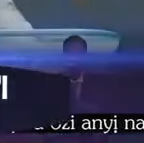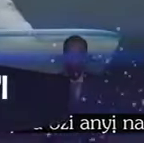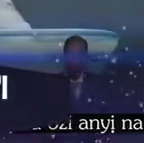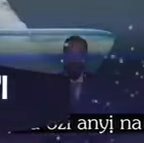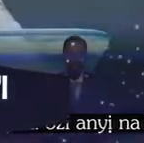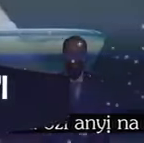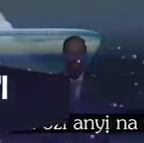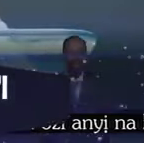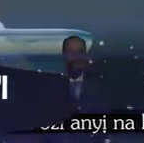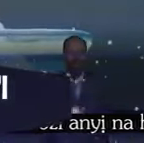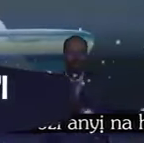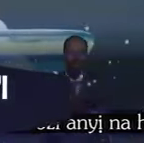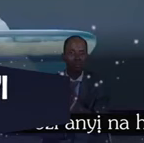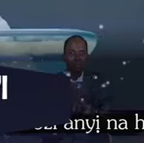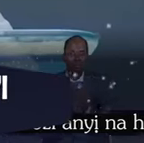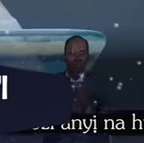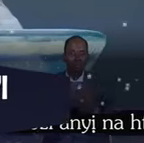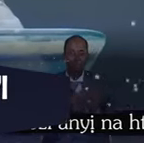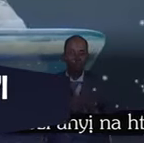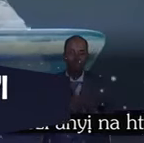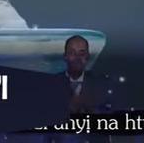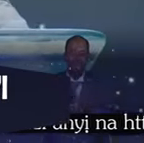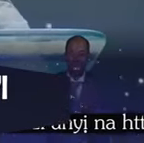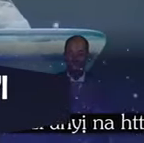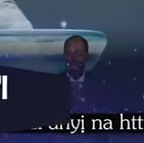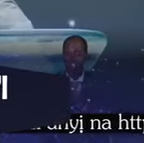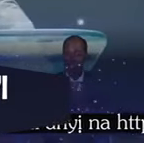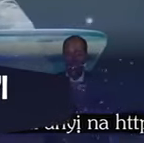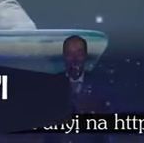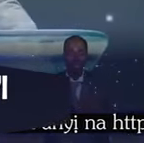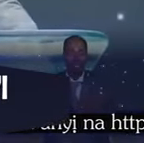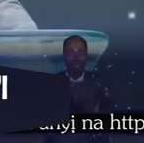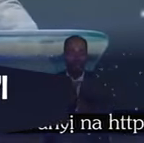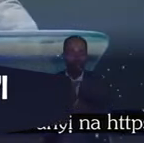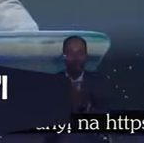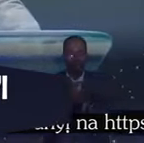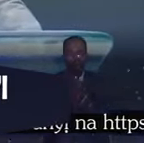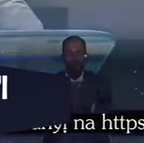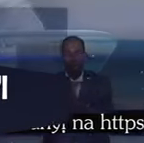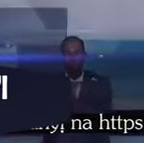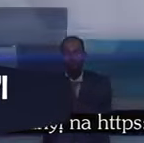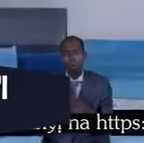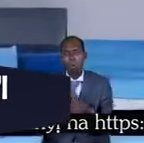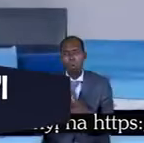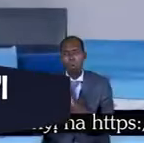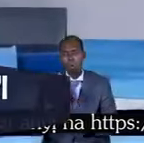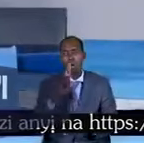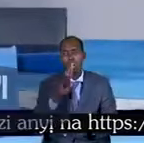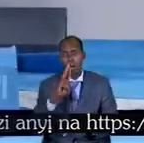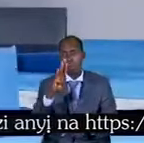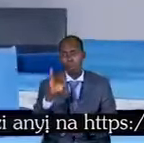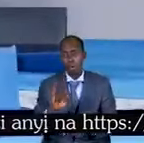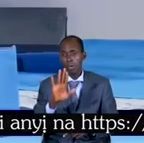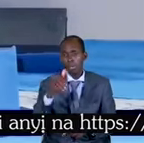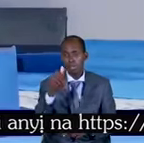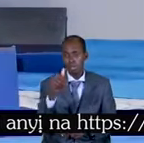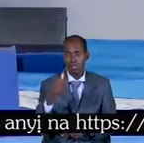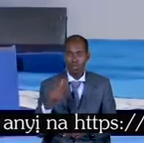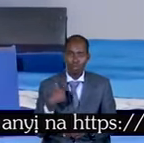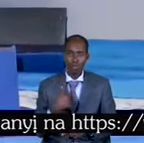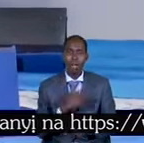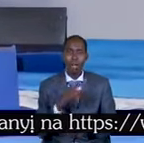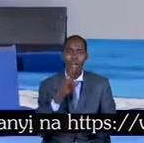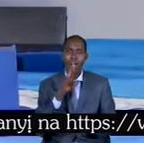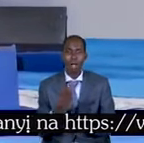niile, gbaa gburugburu, maọkwa na naanị gị nọ n'ime ụlọ gị n'ọwa ozi, anyị na-ejikọta gị na eluigwe ugbu